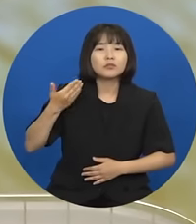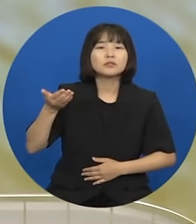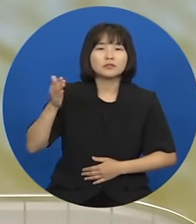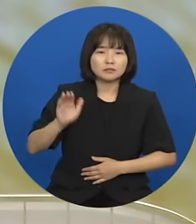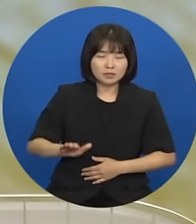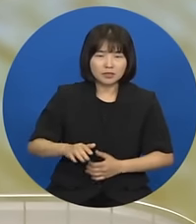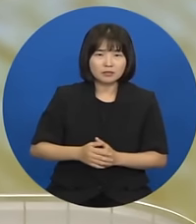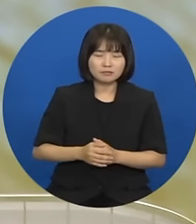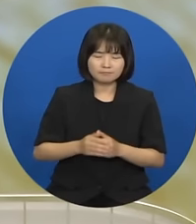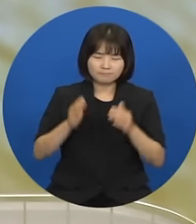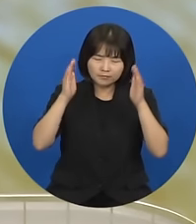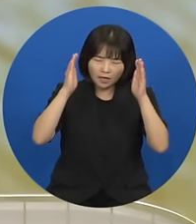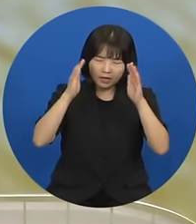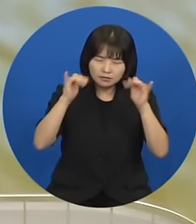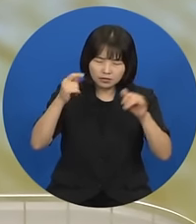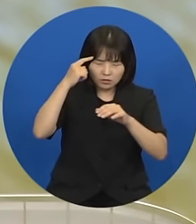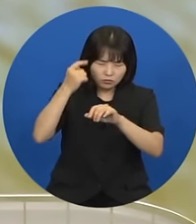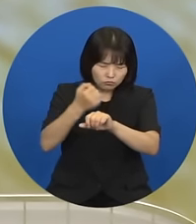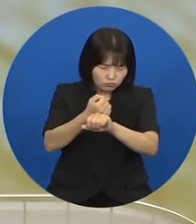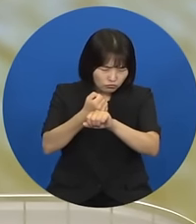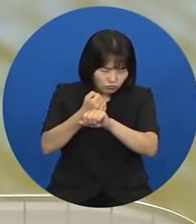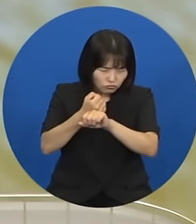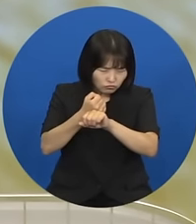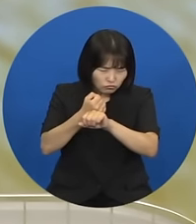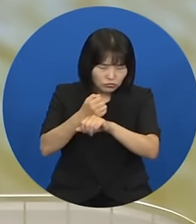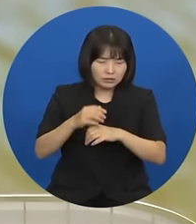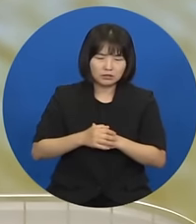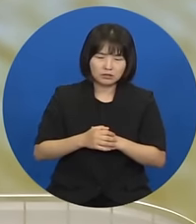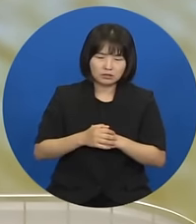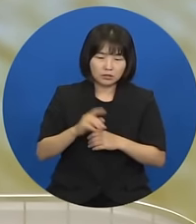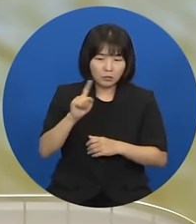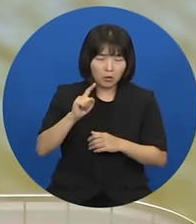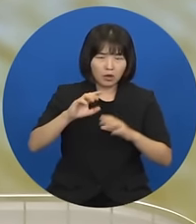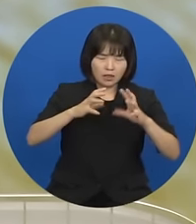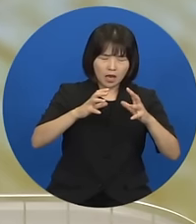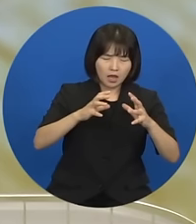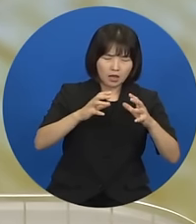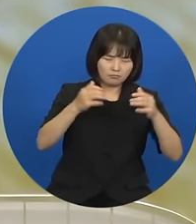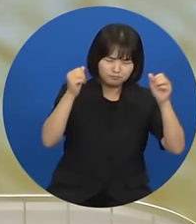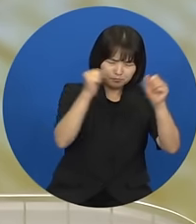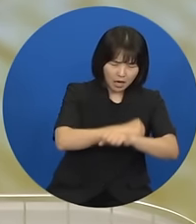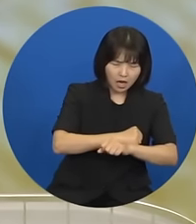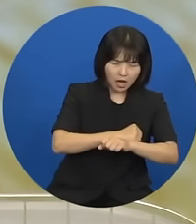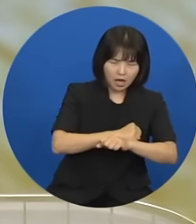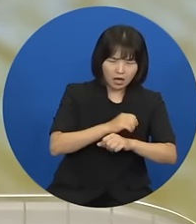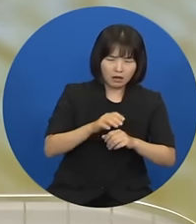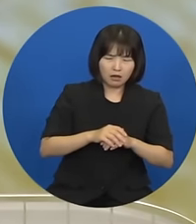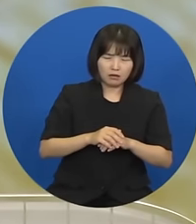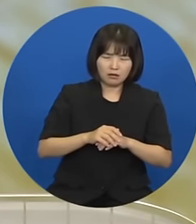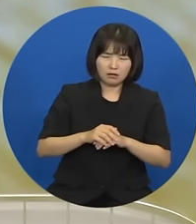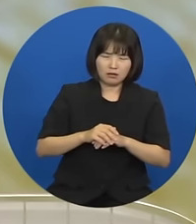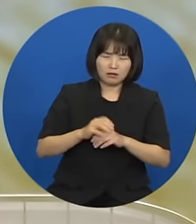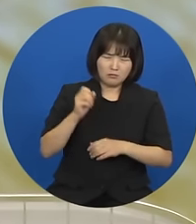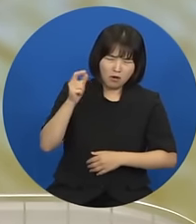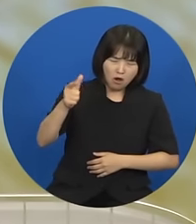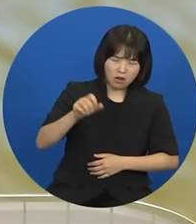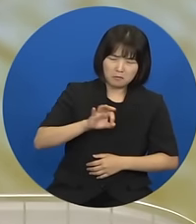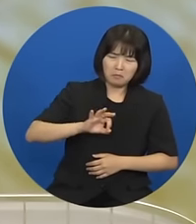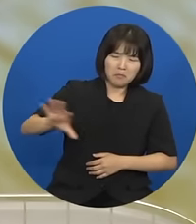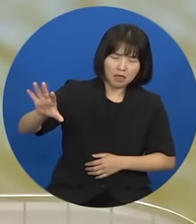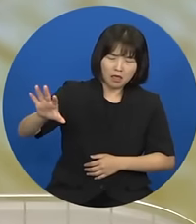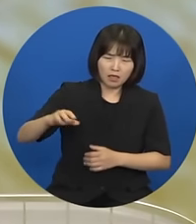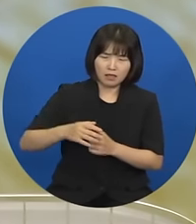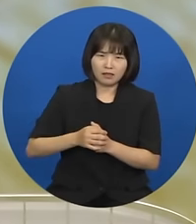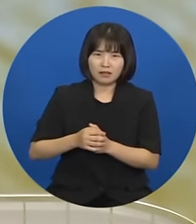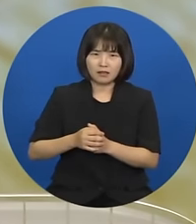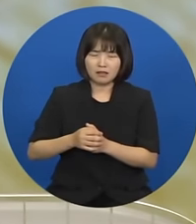학자들이 연구하건대 나라가 패망하고 먼 지역으로 유배되어 이방 땅에서 모욕과 조롱을